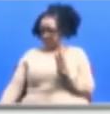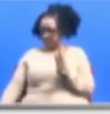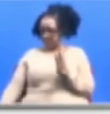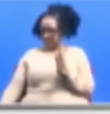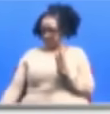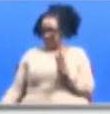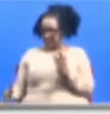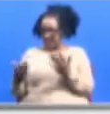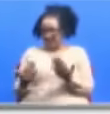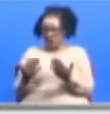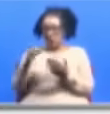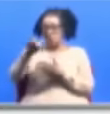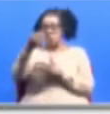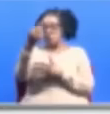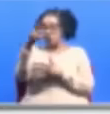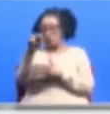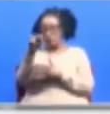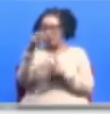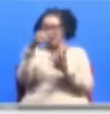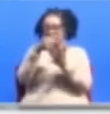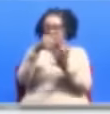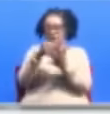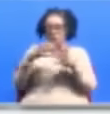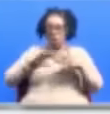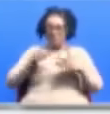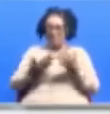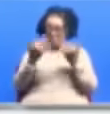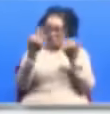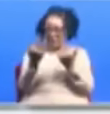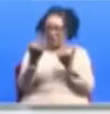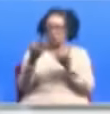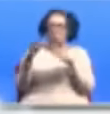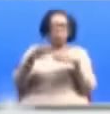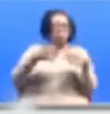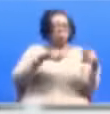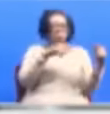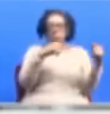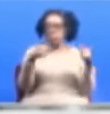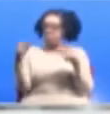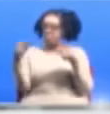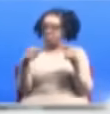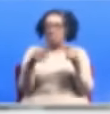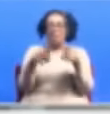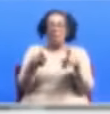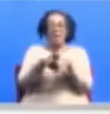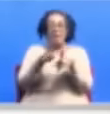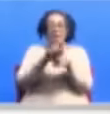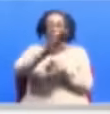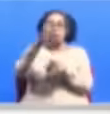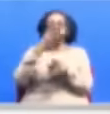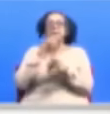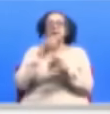Matara aliwahusisha wanawake watatu kwenye sakata yake ya kuwadhulumu wateja wa kike na wale wa kiume.